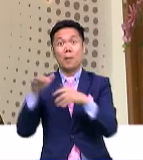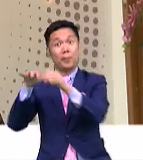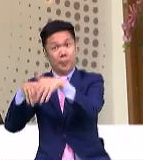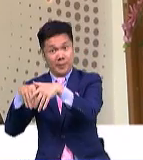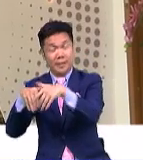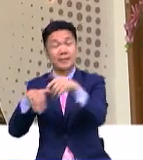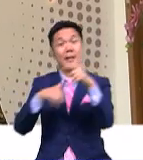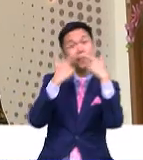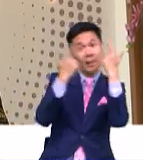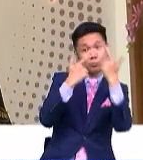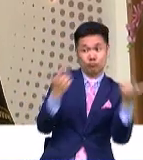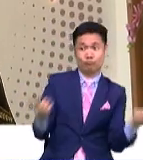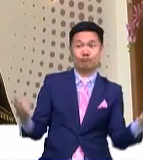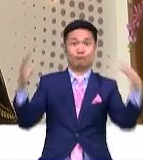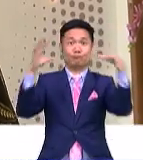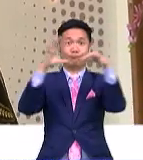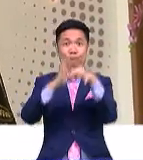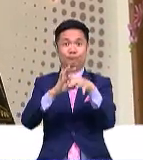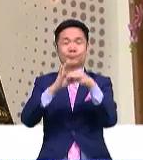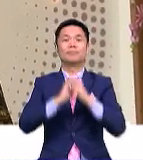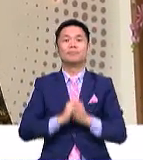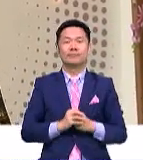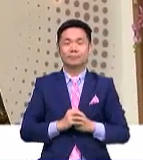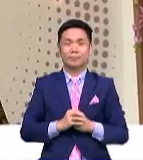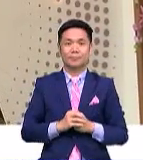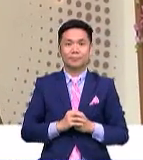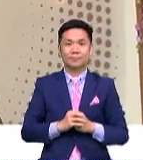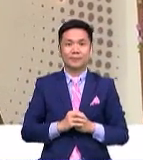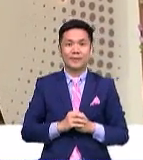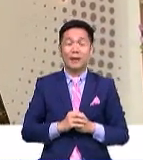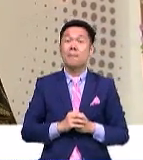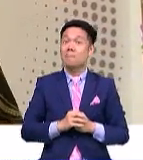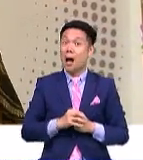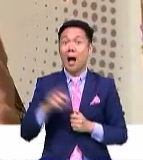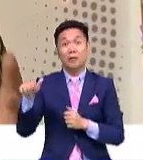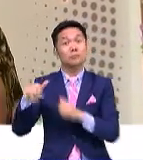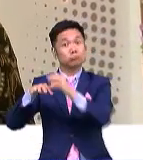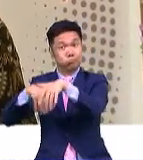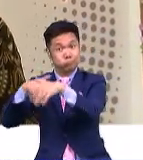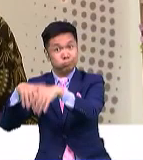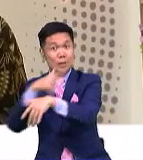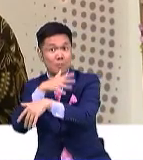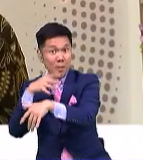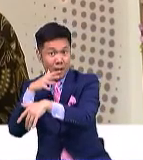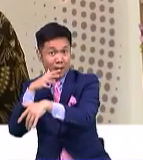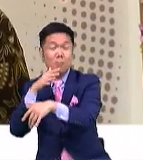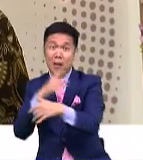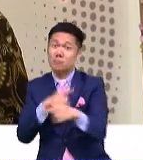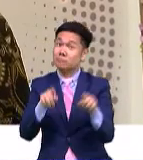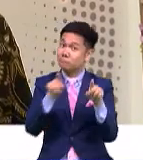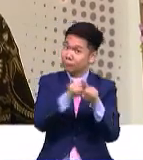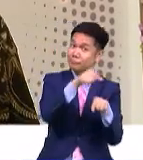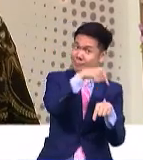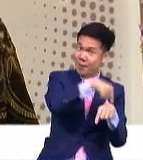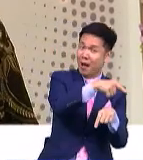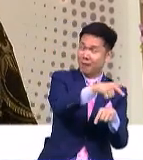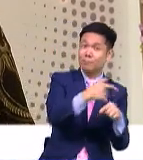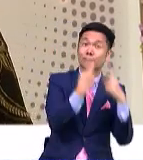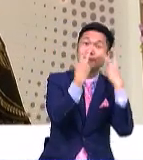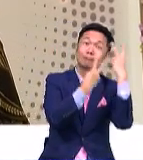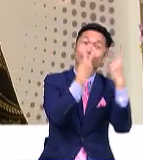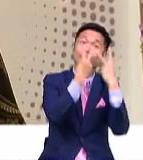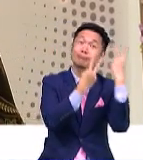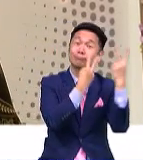tu. Ada juga konsep dia maknanya agriculture tetapi dia juga bersifat pelancongan. Dan begitu juga benda